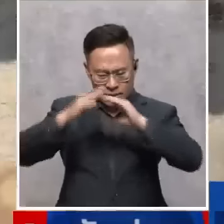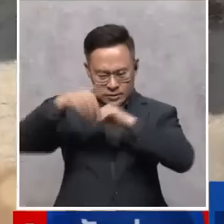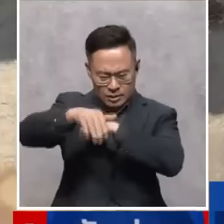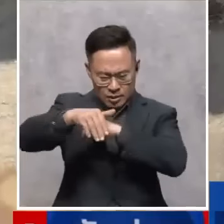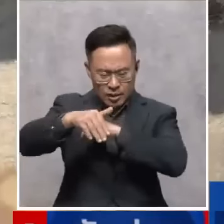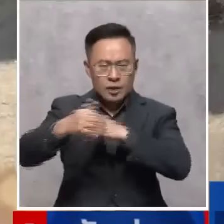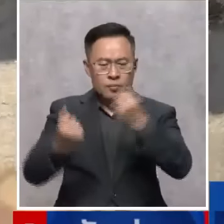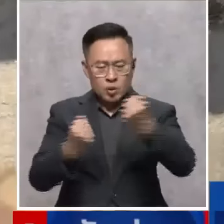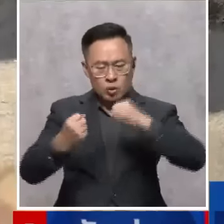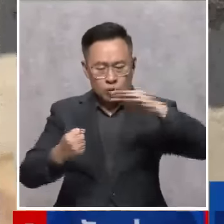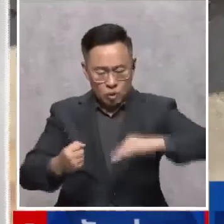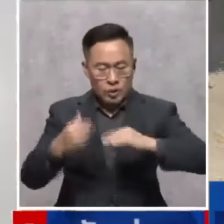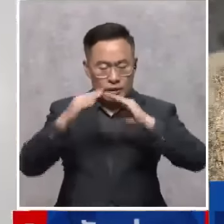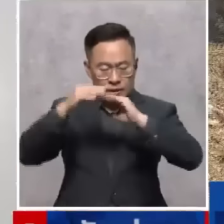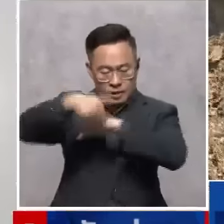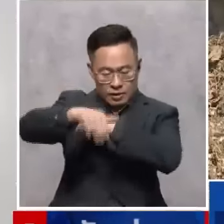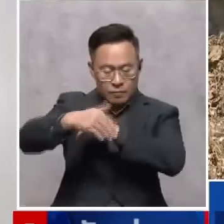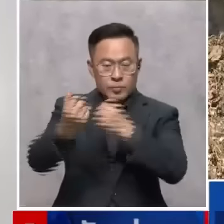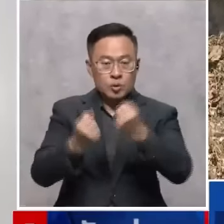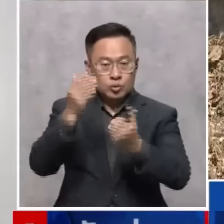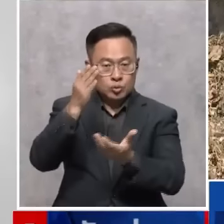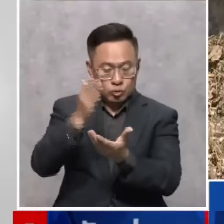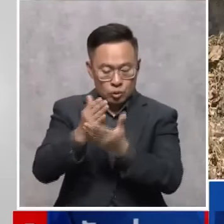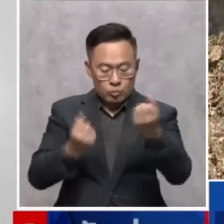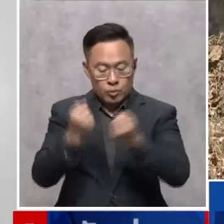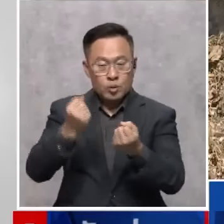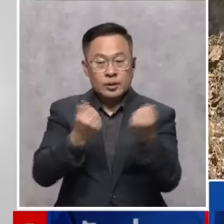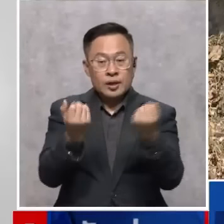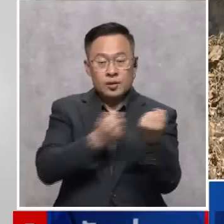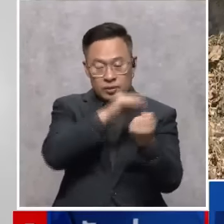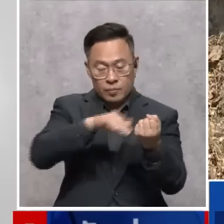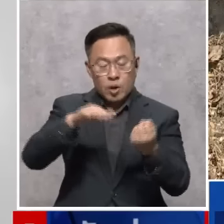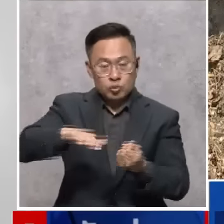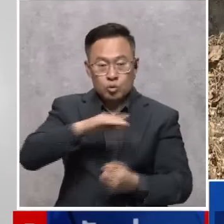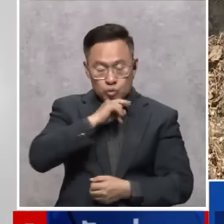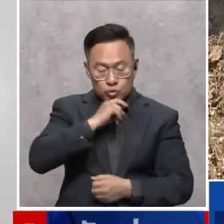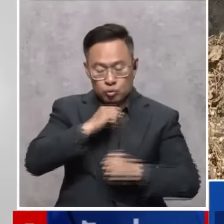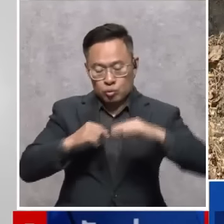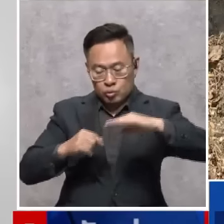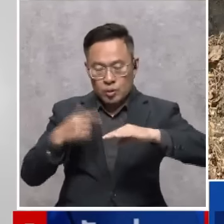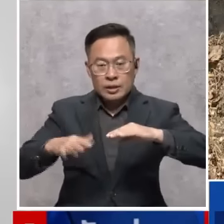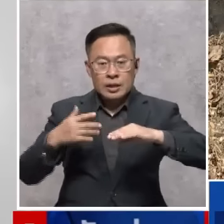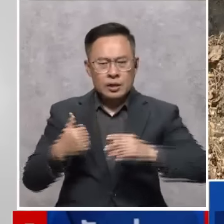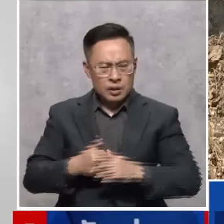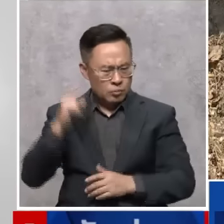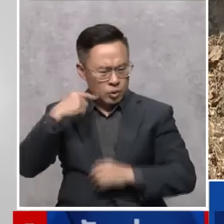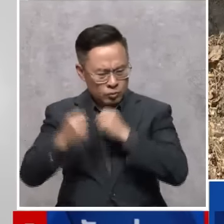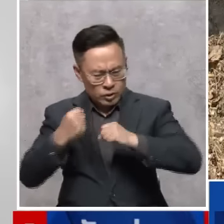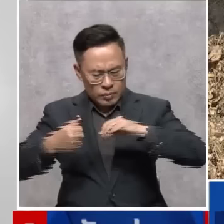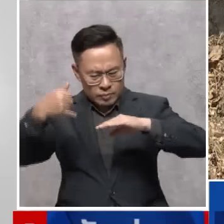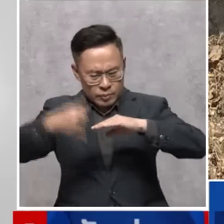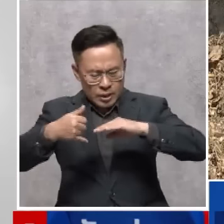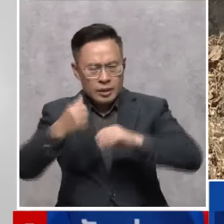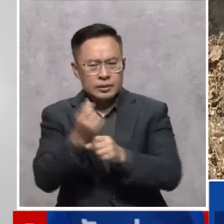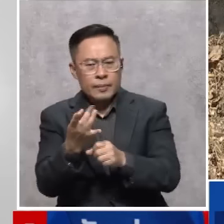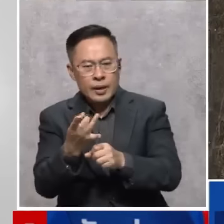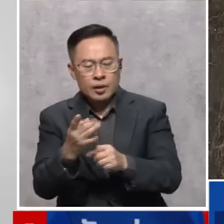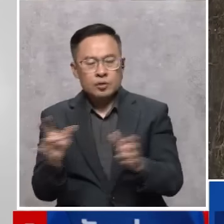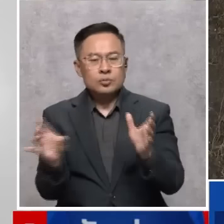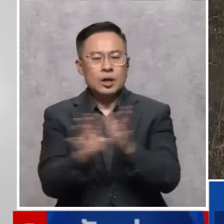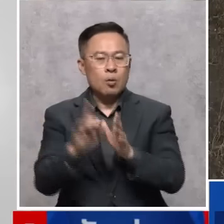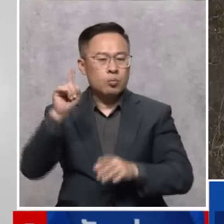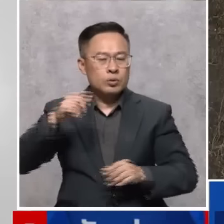คือวิ่งมาหน้าบ้านเธอทำอะไรพอตื่นขึ้นมาตอนเช้าก็พบว่าผู้หญิงคนนี้เนี่ยมาอุจจาระทิ้งไว้ซึ่งสามีก็จัดการ